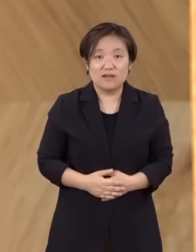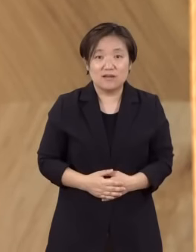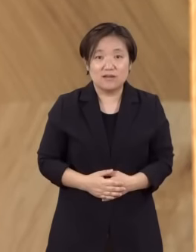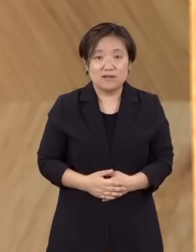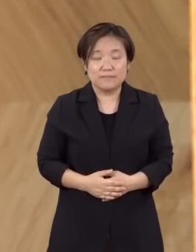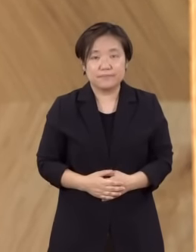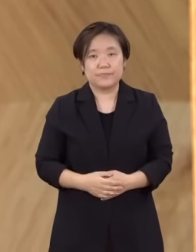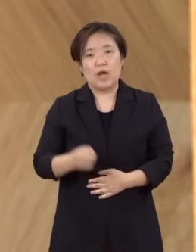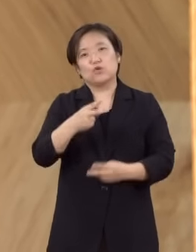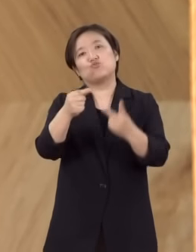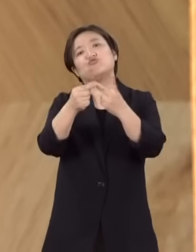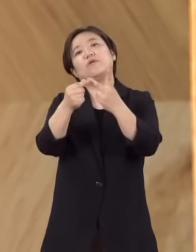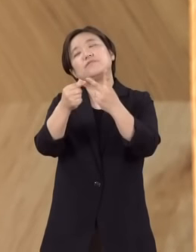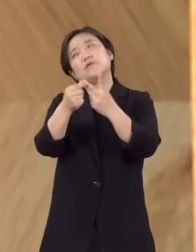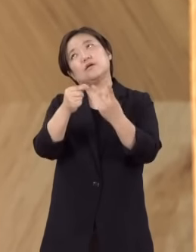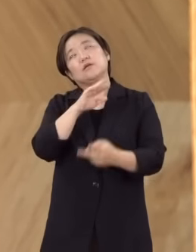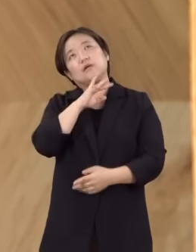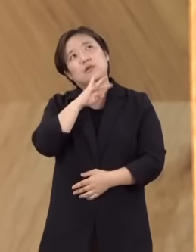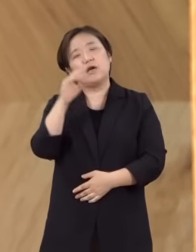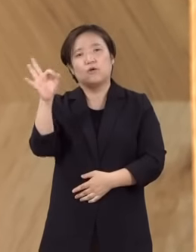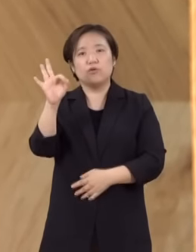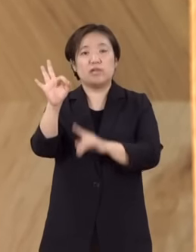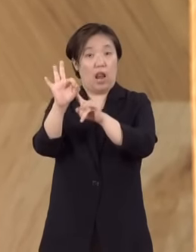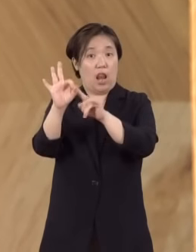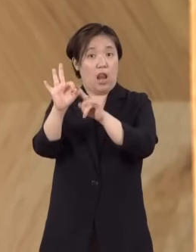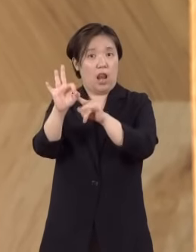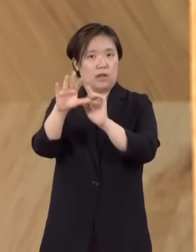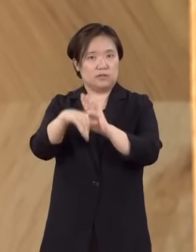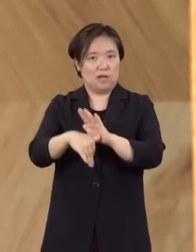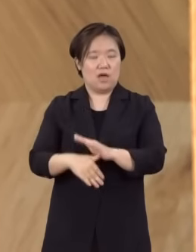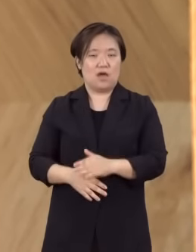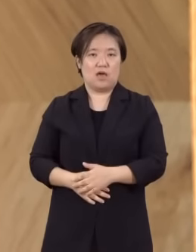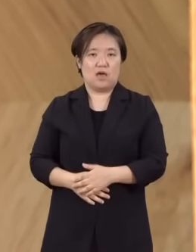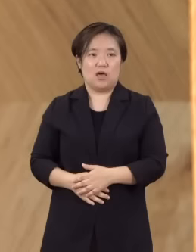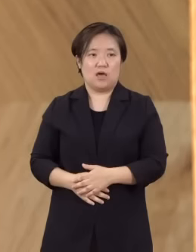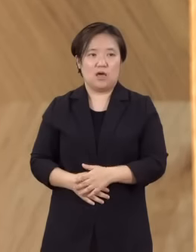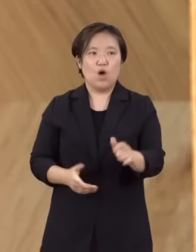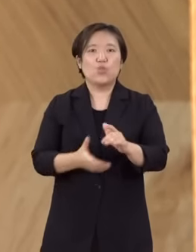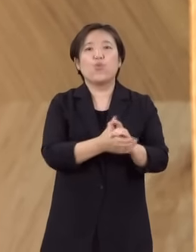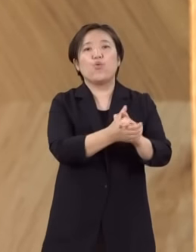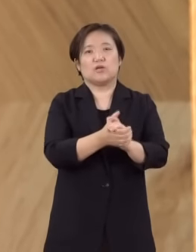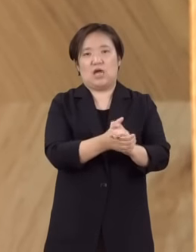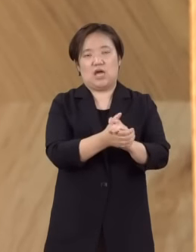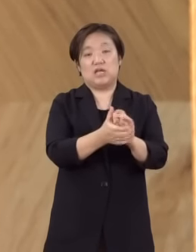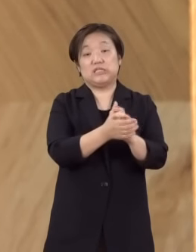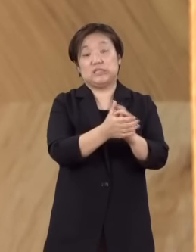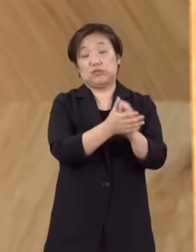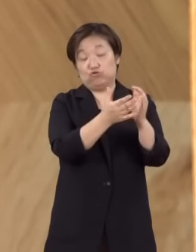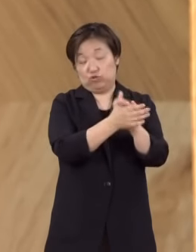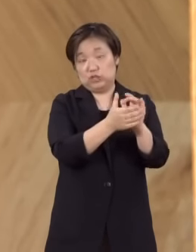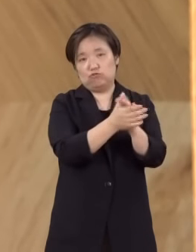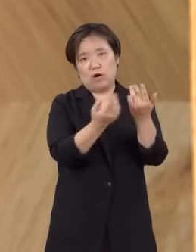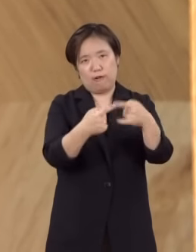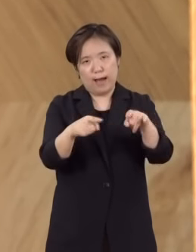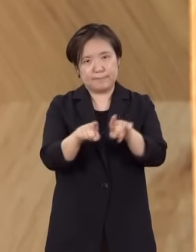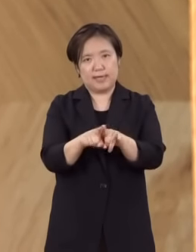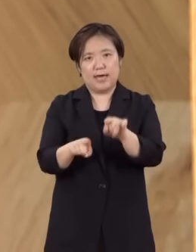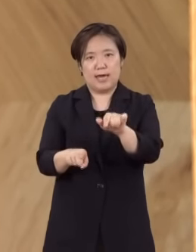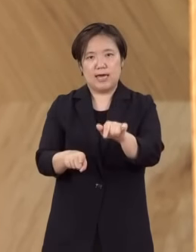열살 때인가 동네 형들이랑 김해에서 물살이 엄청 센 시냇가가